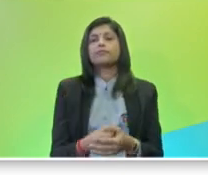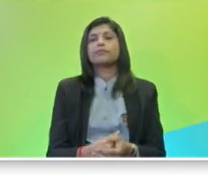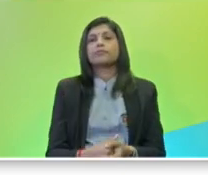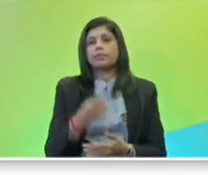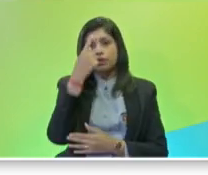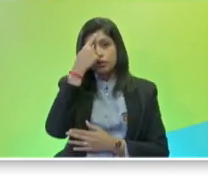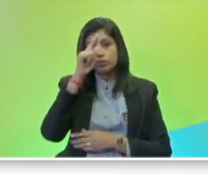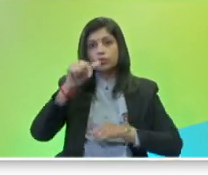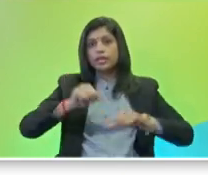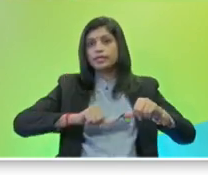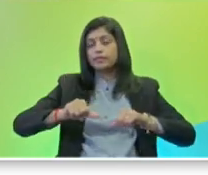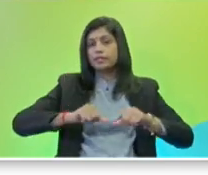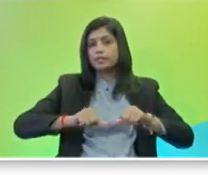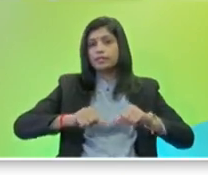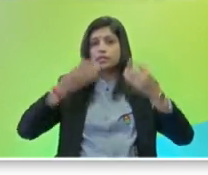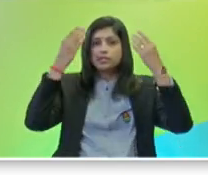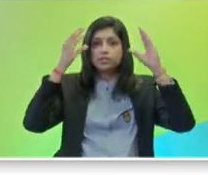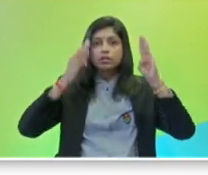beli bagi